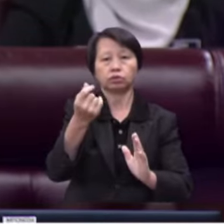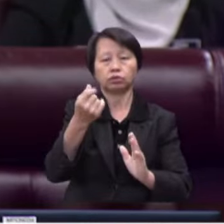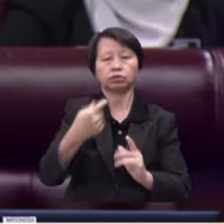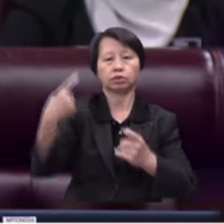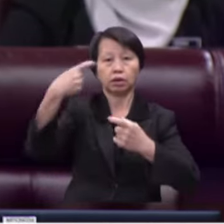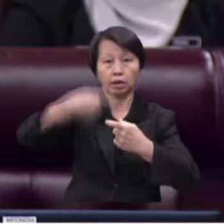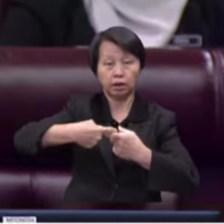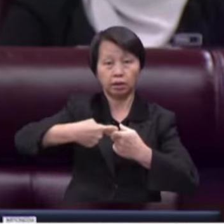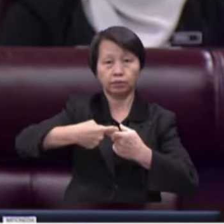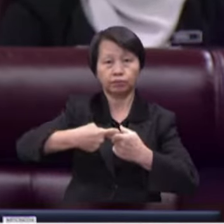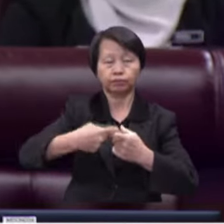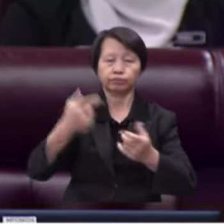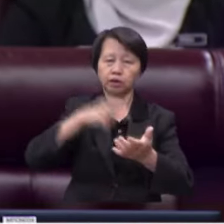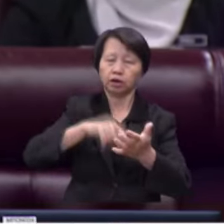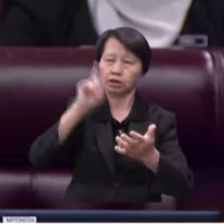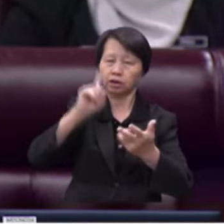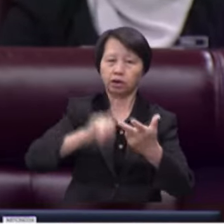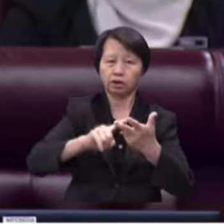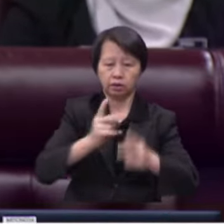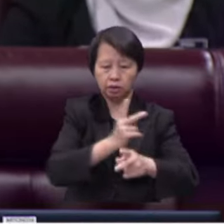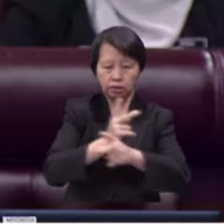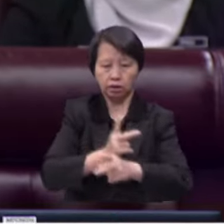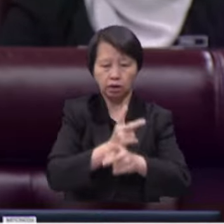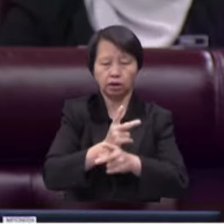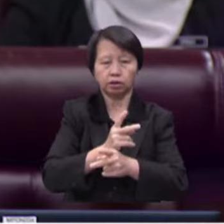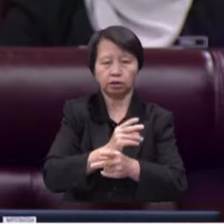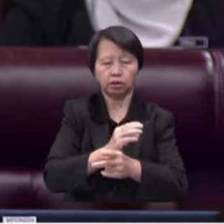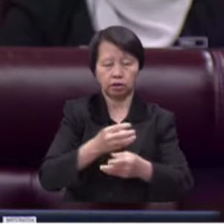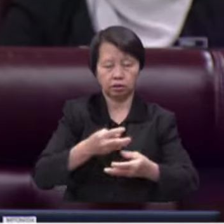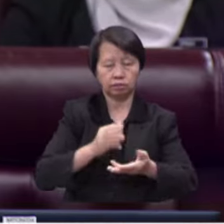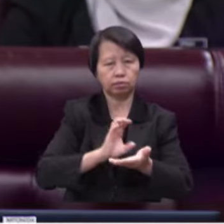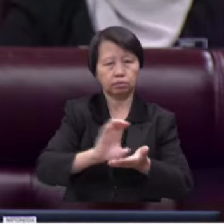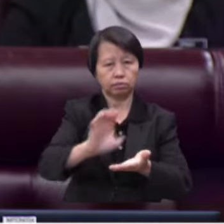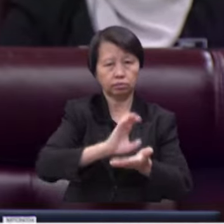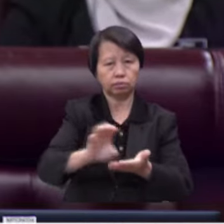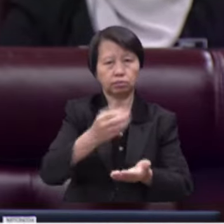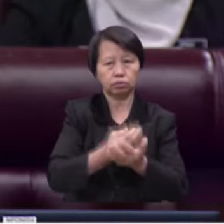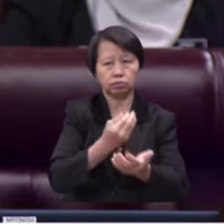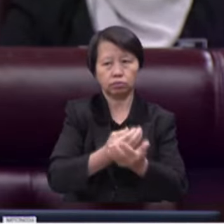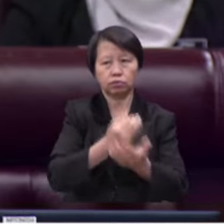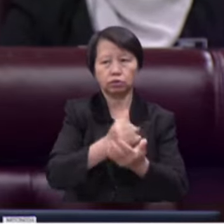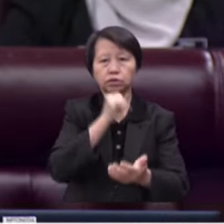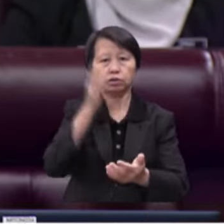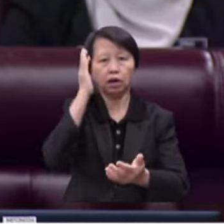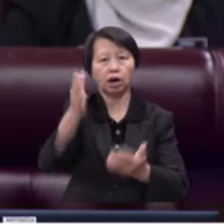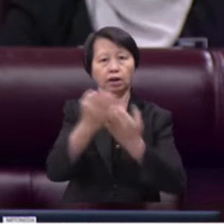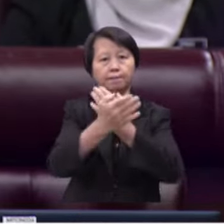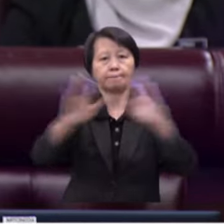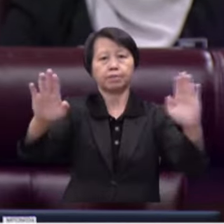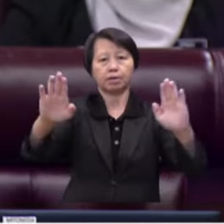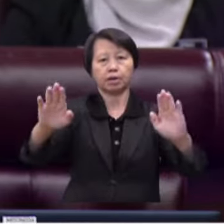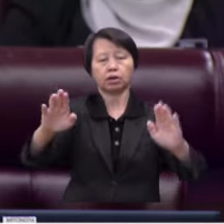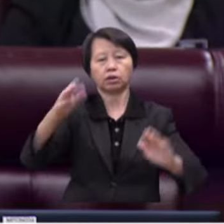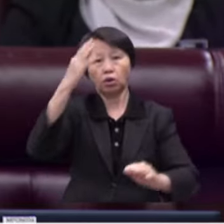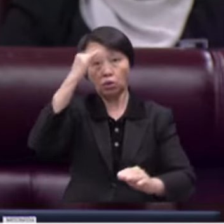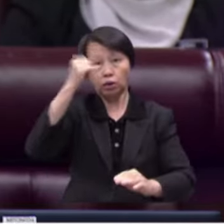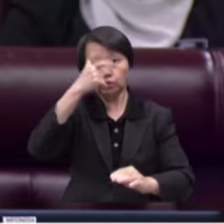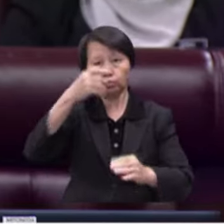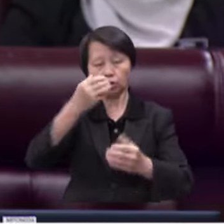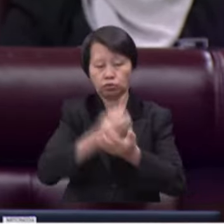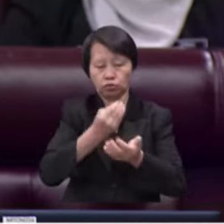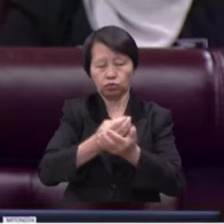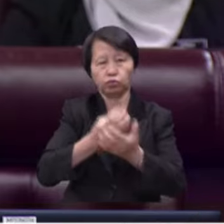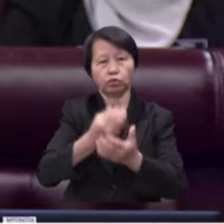berkaitan satu lagi kawalan aliran modal dia tidak akan bebas karena keluar